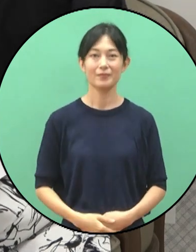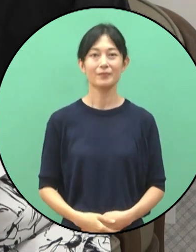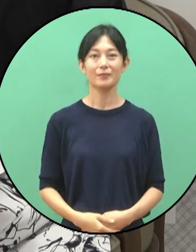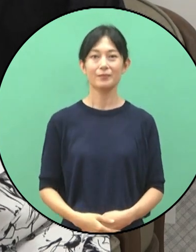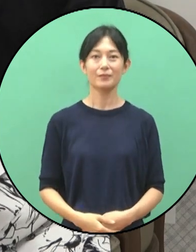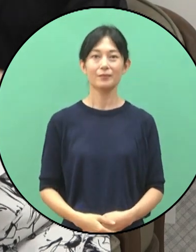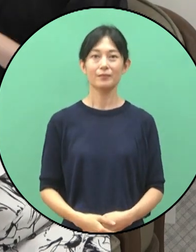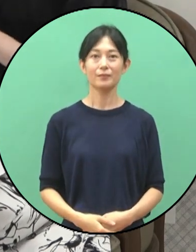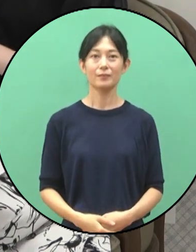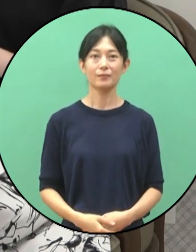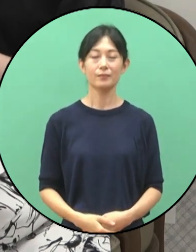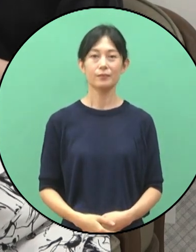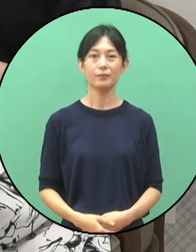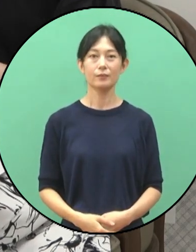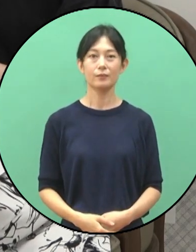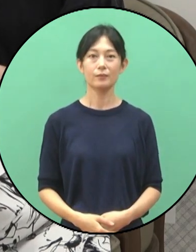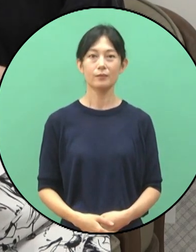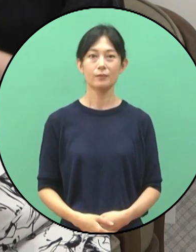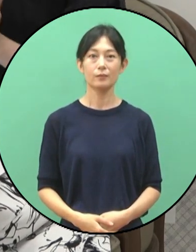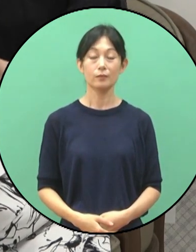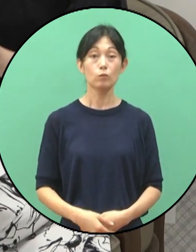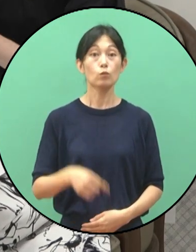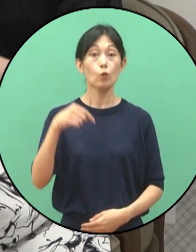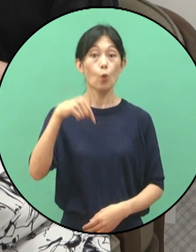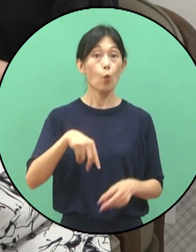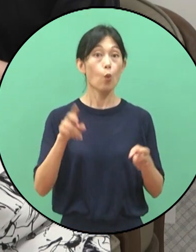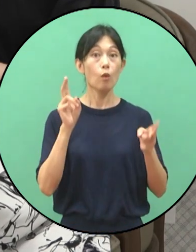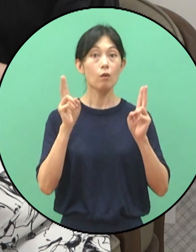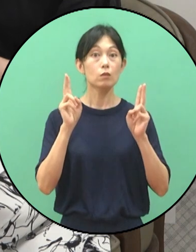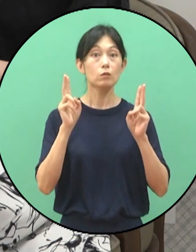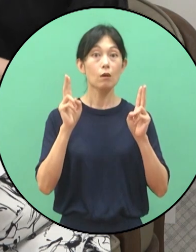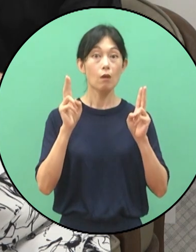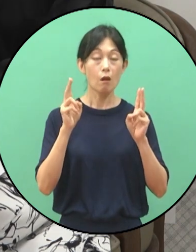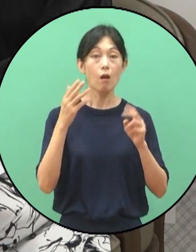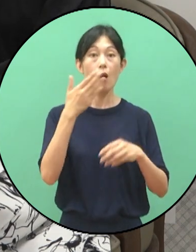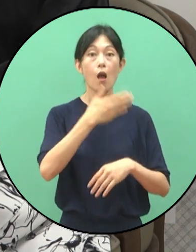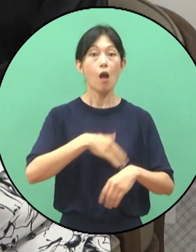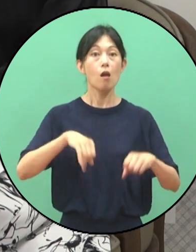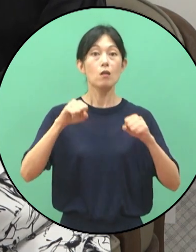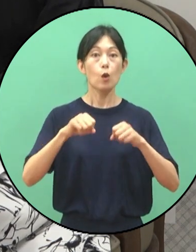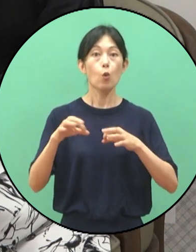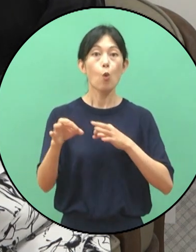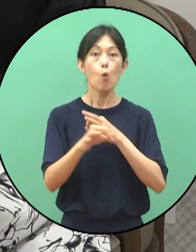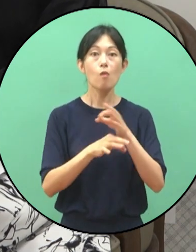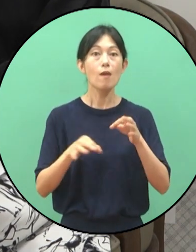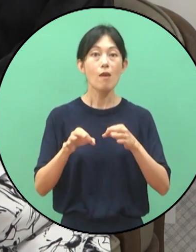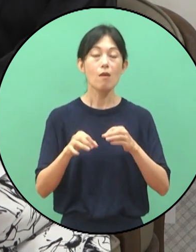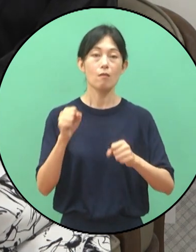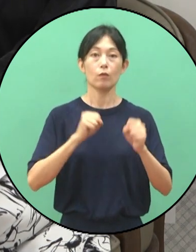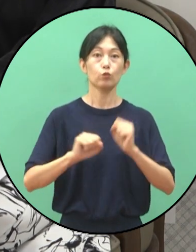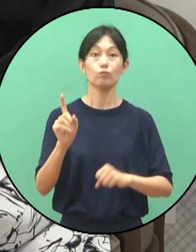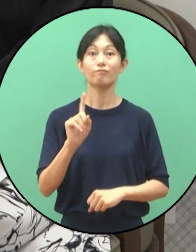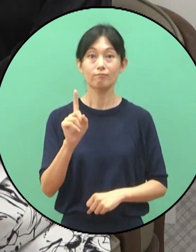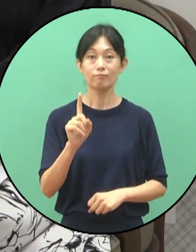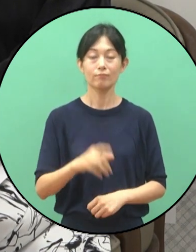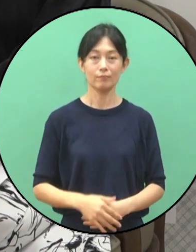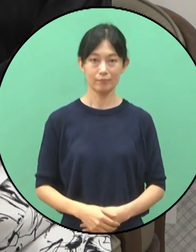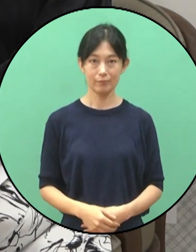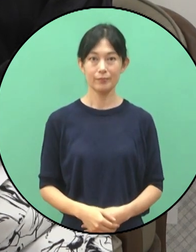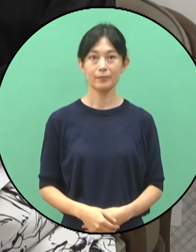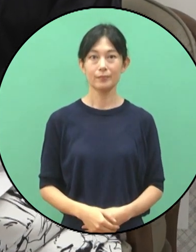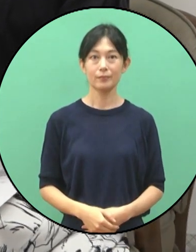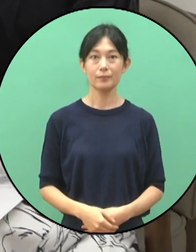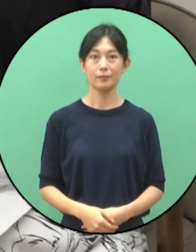。 お願いします。 こちらの会社では健康経営についてどんな取り組みをされているんでしょうか？ 当社